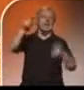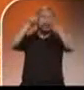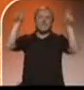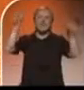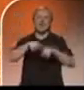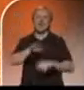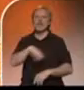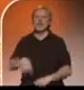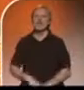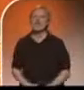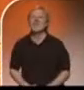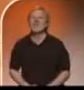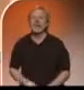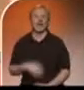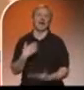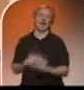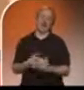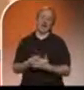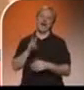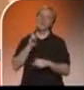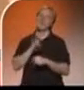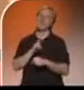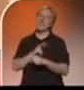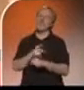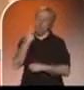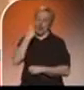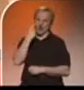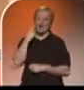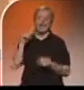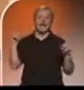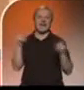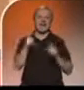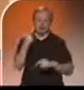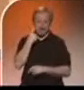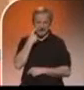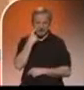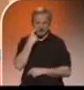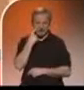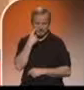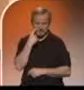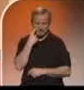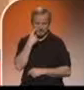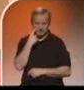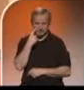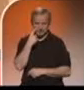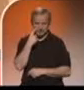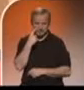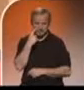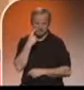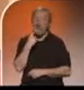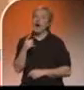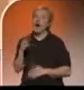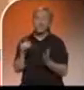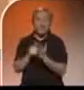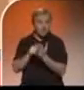Čili podle toho většinou rodiče poznají, že dítě začíná být krátkozraké. A v tom věku je